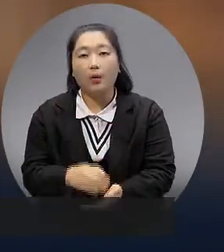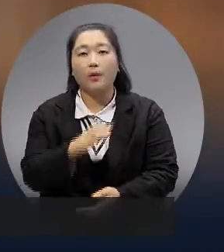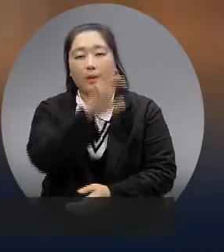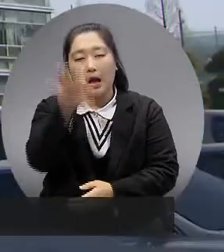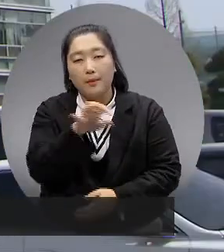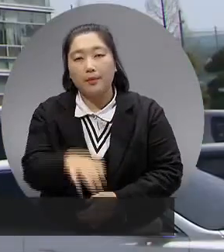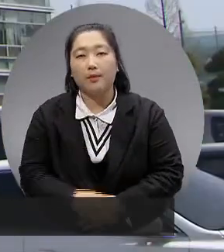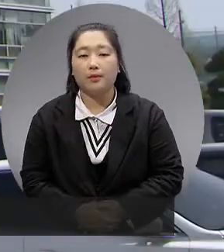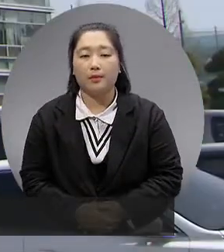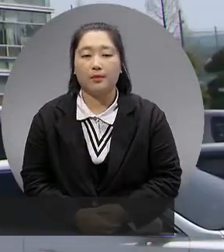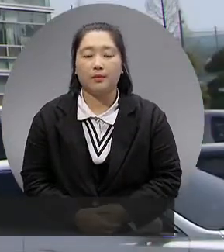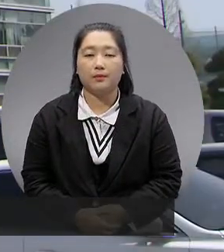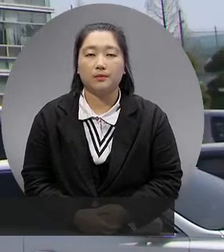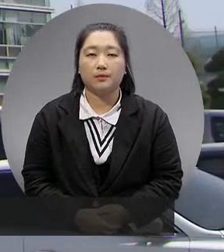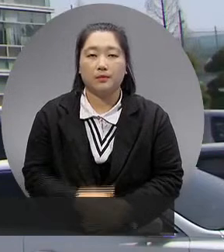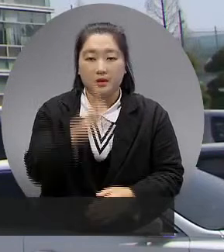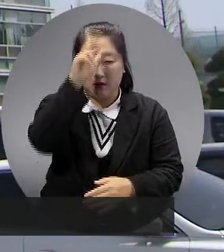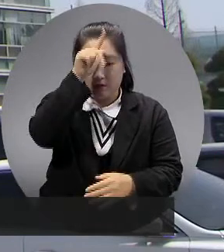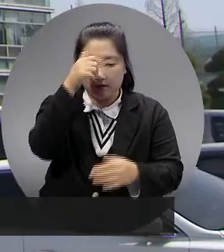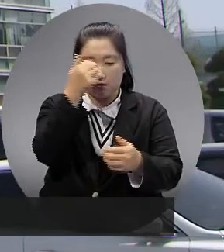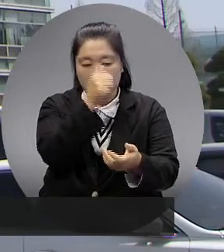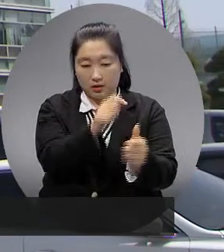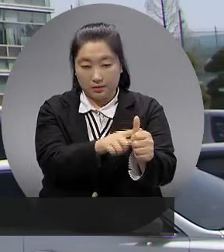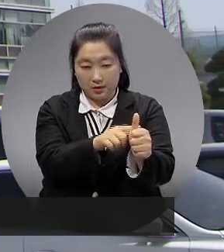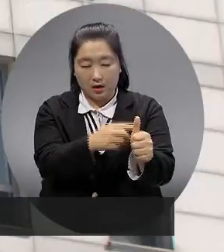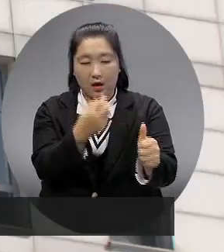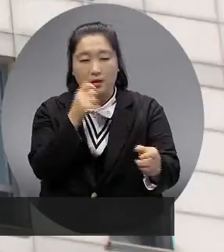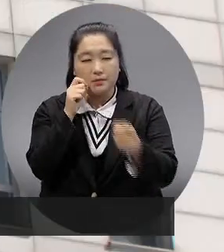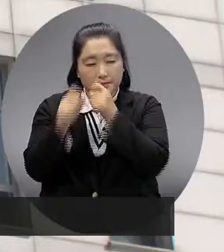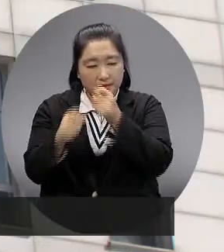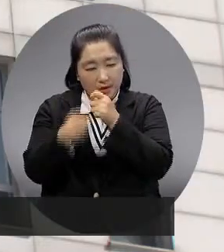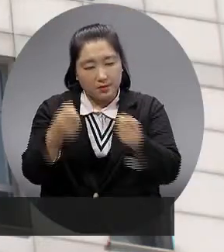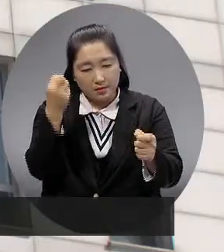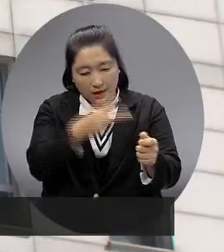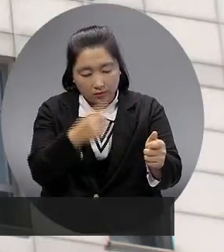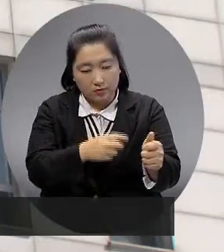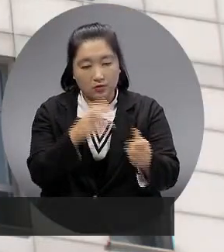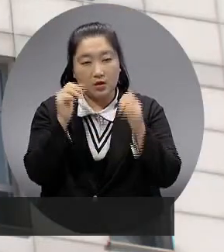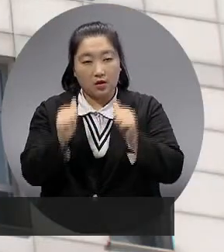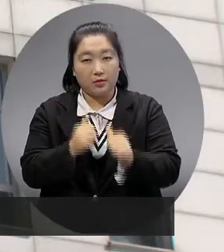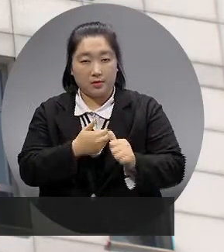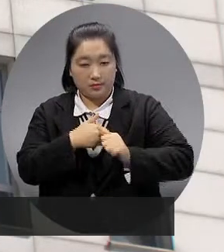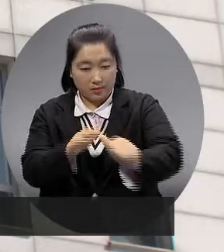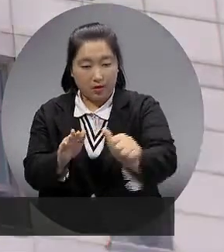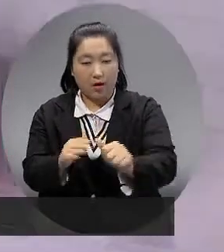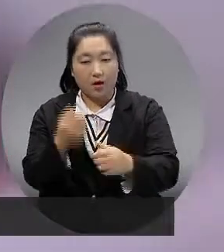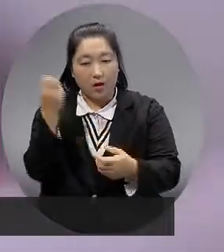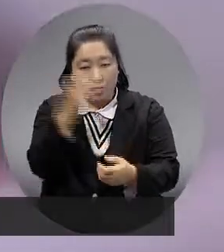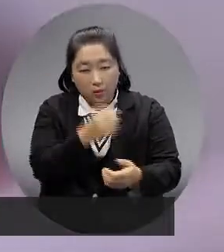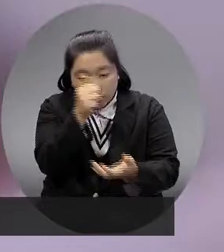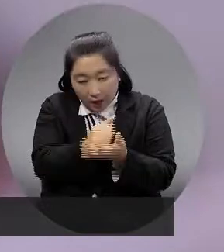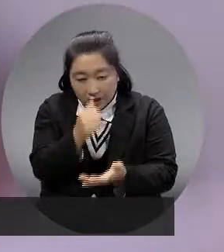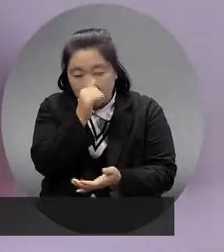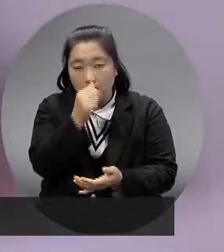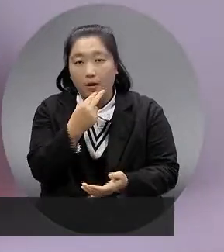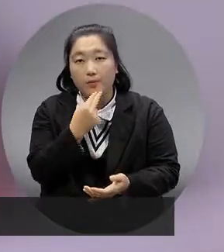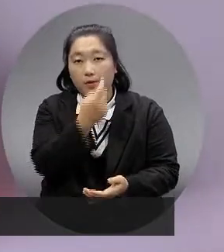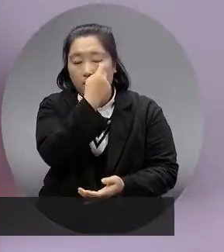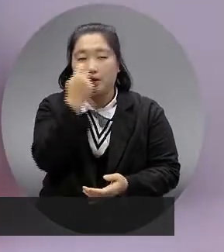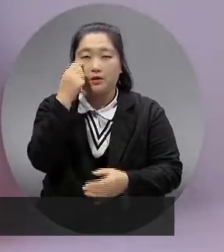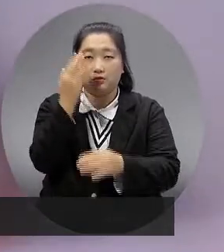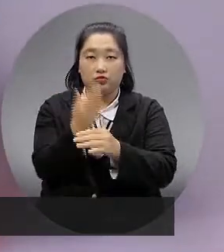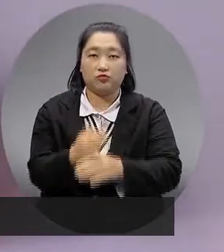범행을. 경찰은 이 남성을 상습 사기 혐의로 구속해 검찰에 넘기고 여죄 여부를 살피고 있습니다. MBC